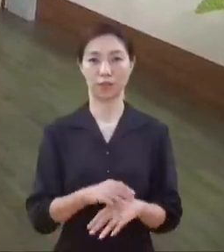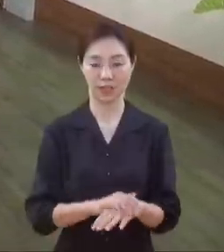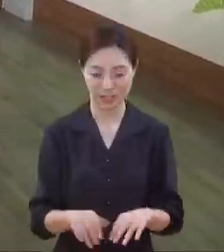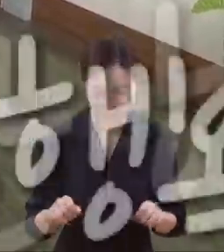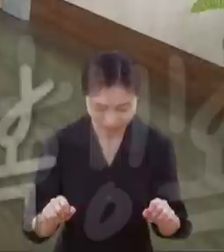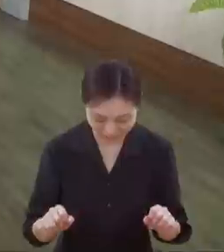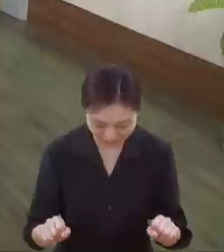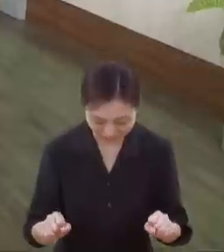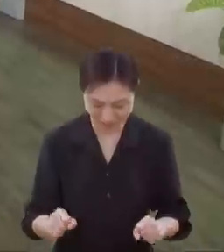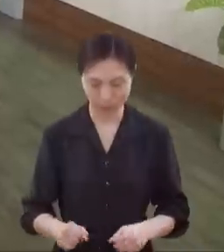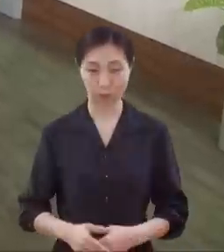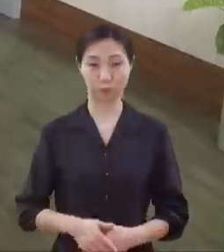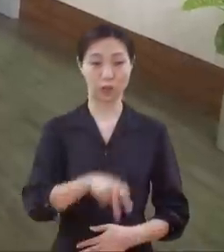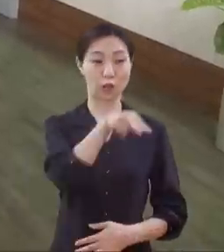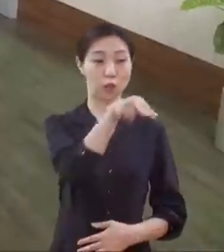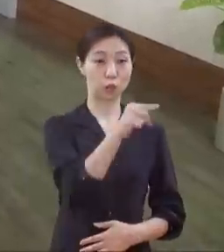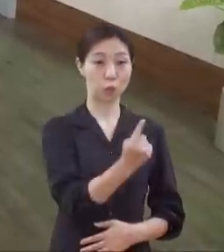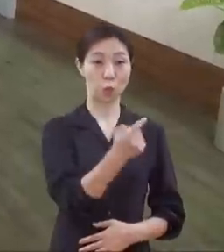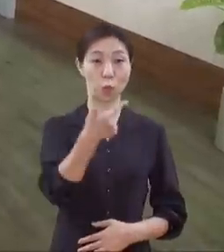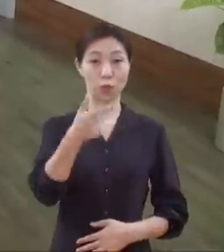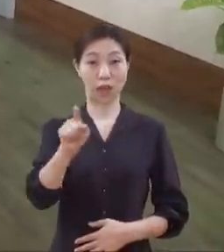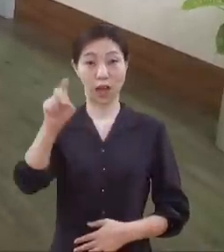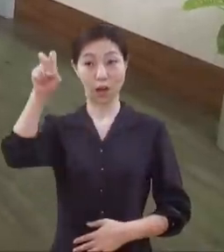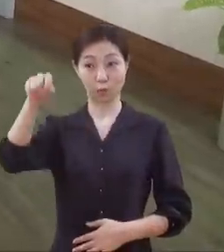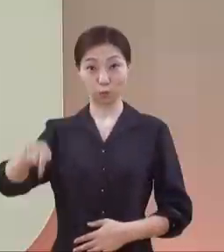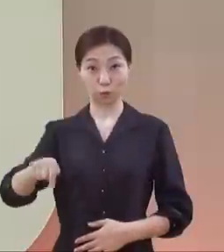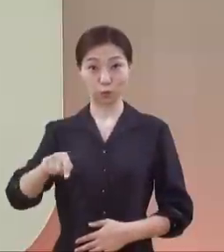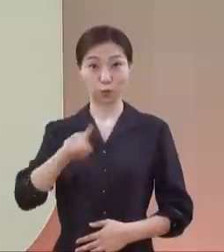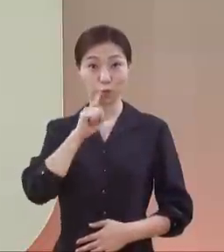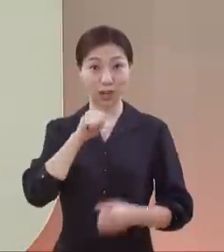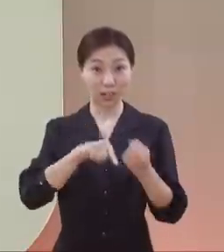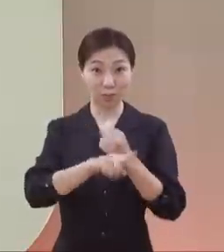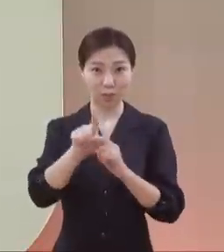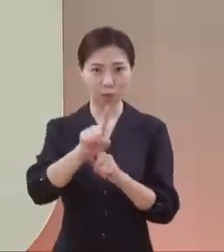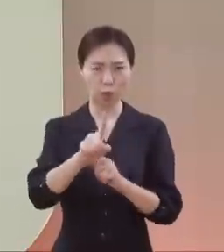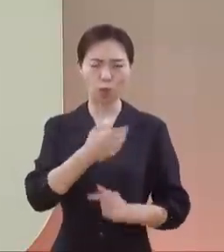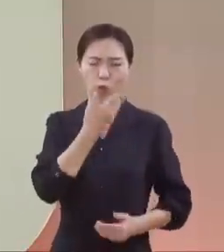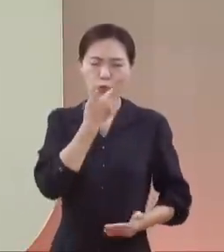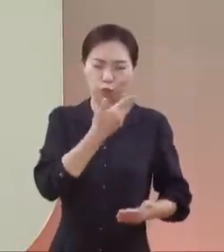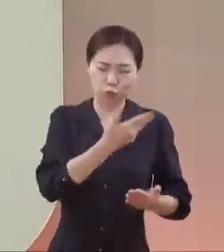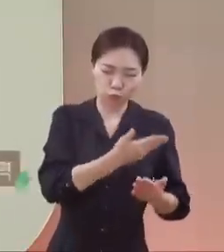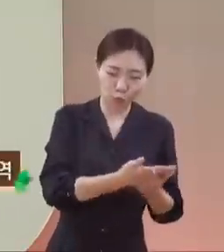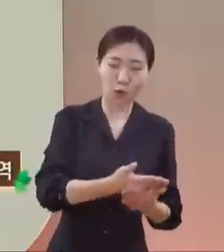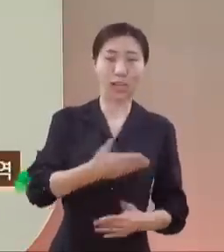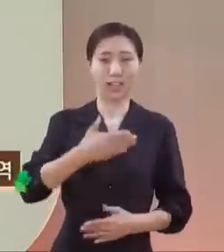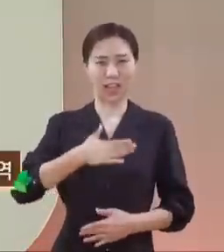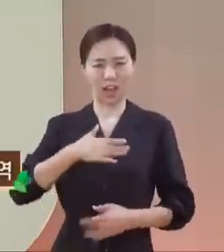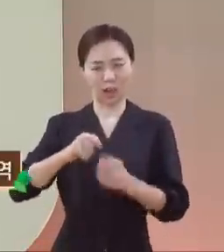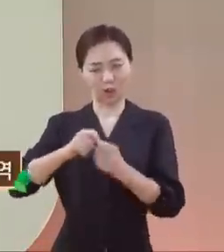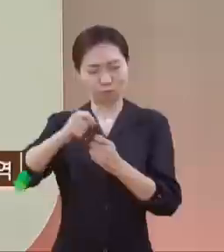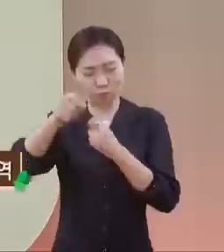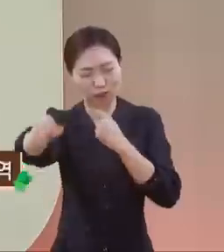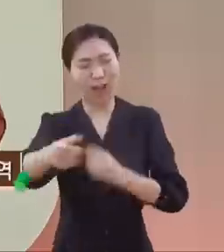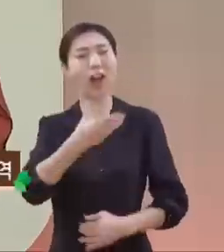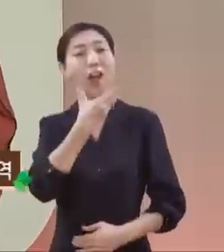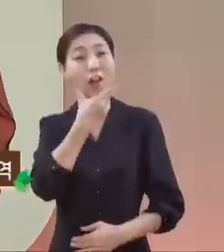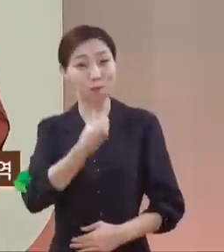안녕하십니까 소중한 나 무한 행복 소나무 시간입니다 만나서 반갑습니다